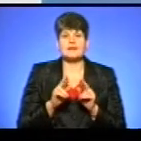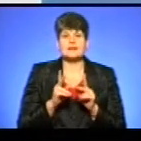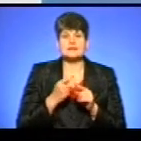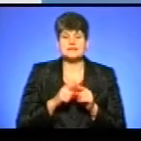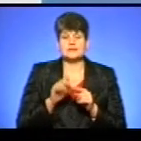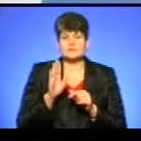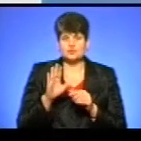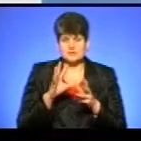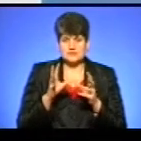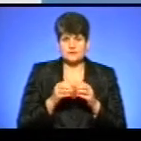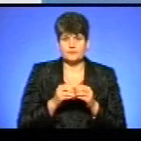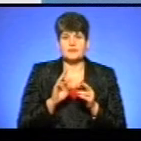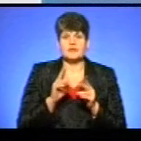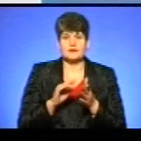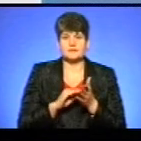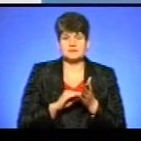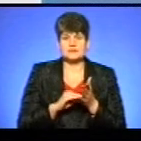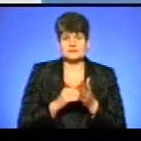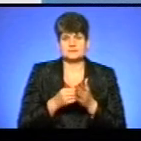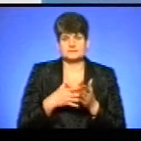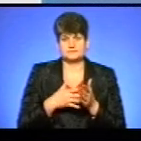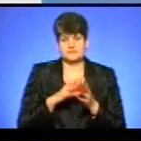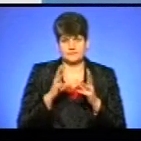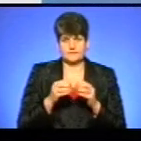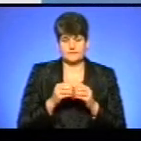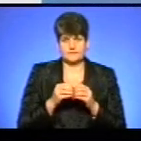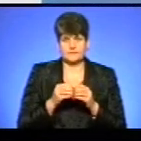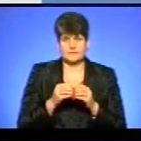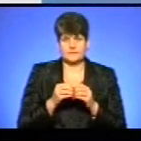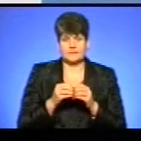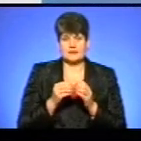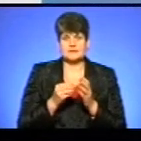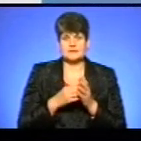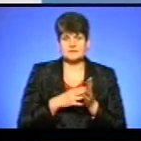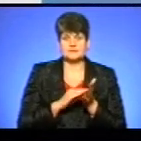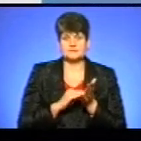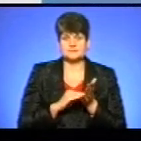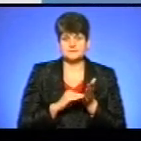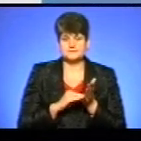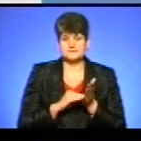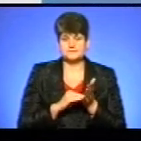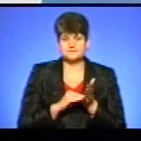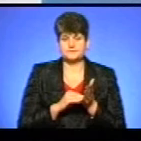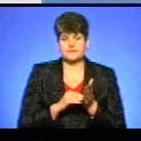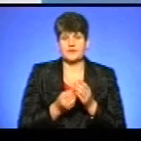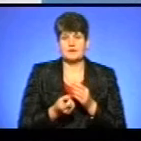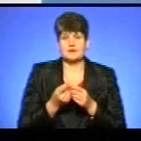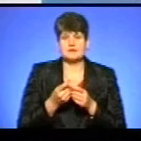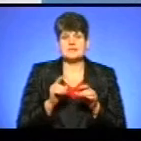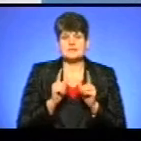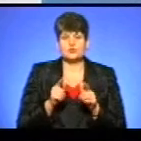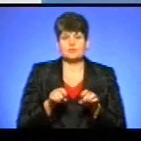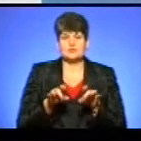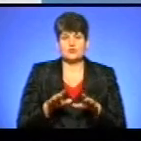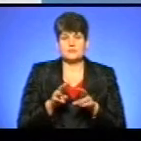і загалом, як встановлюються тарифи, розкажіть. Значить, встановлений тариф відбувається в відповідності до постанови Міністерства